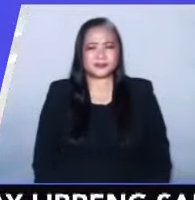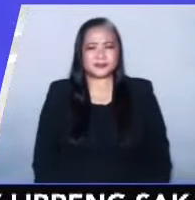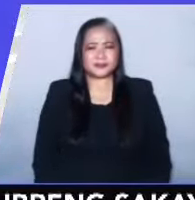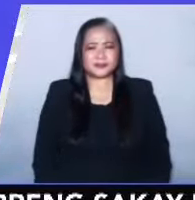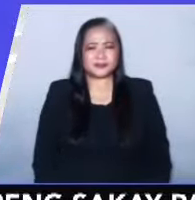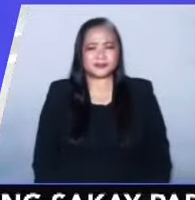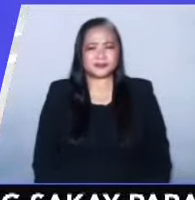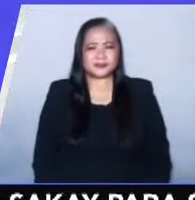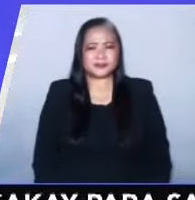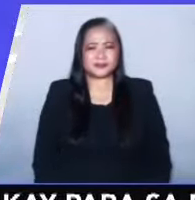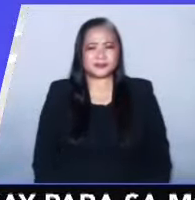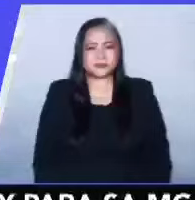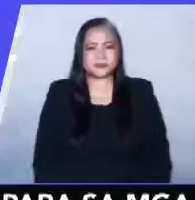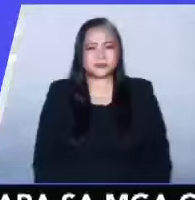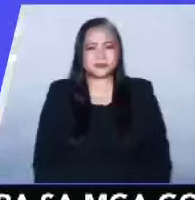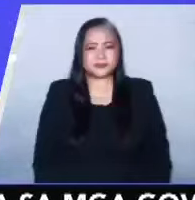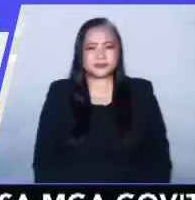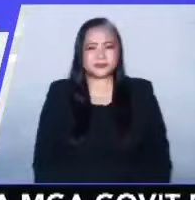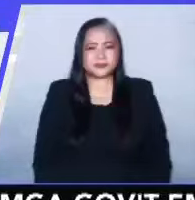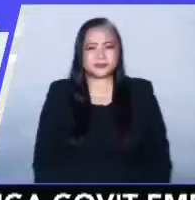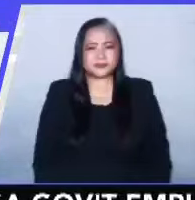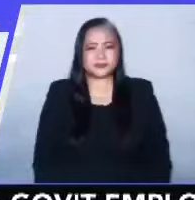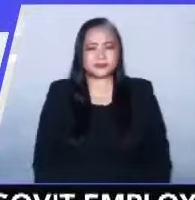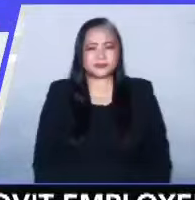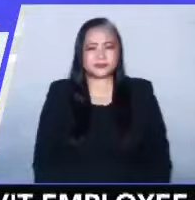TV. Claire?